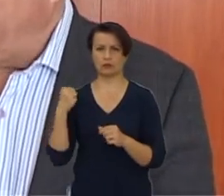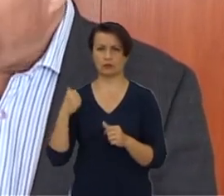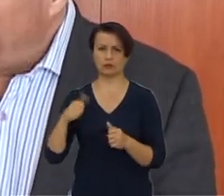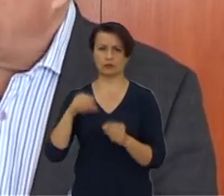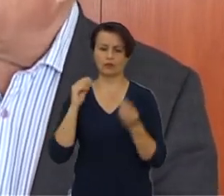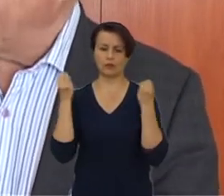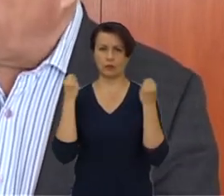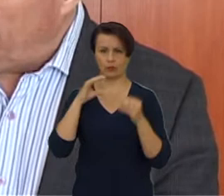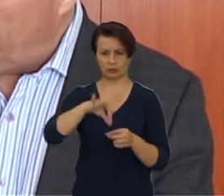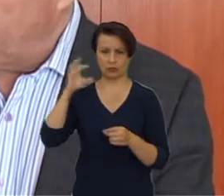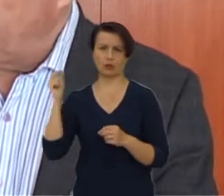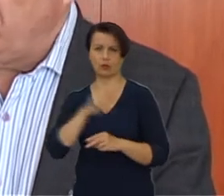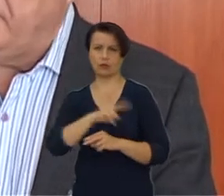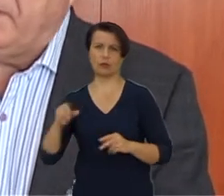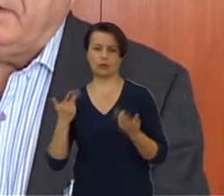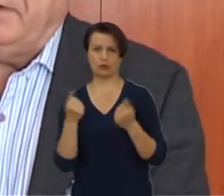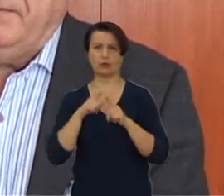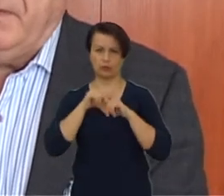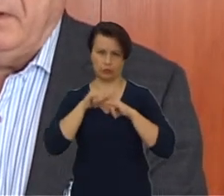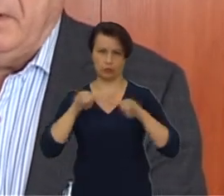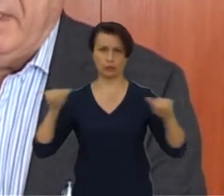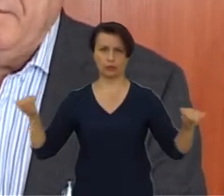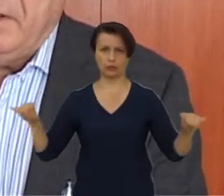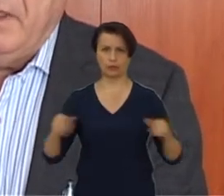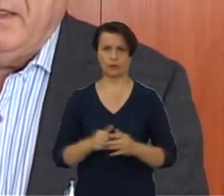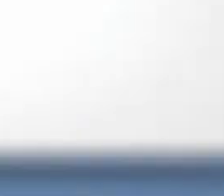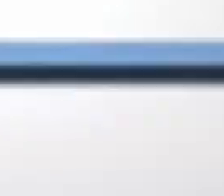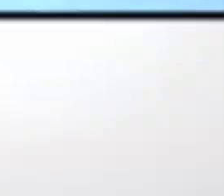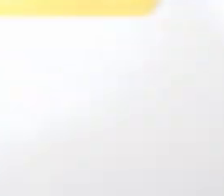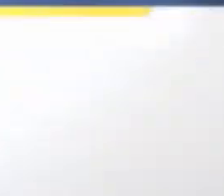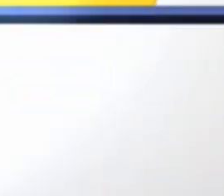persigrupuoja. Bet žmonės renkasi profesinį mokymą ir tai yra populiaru Norvegijoje.